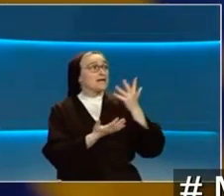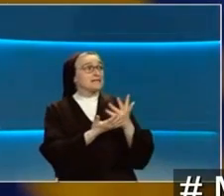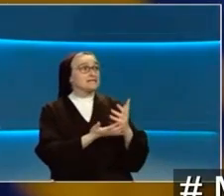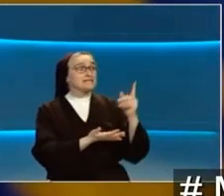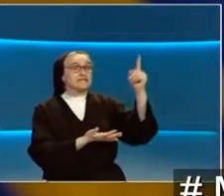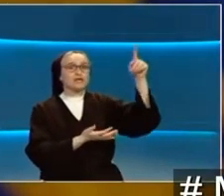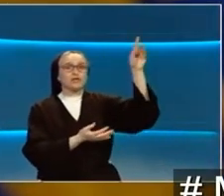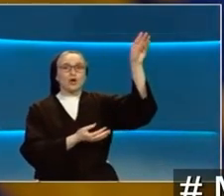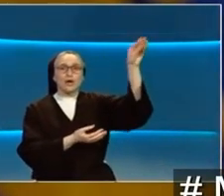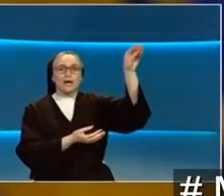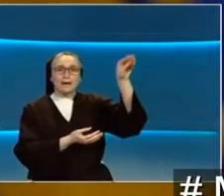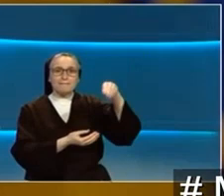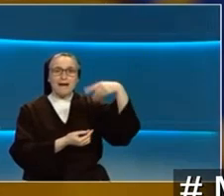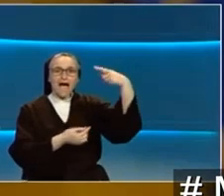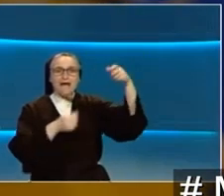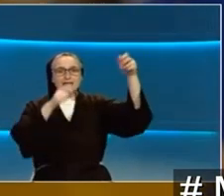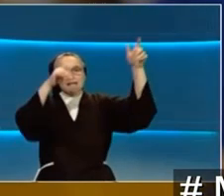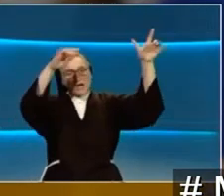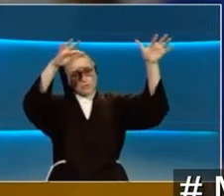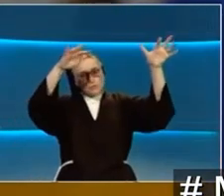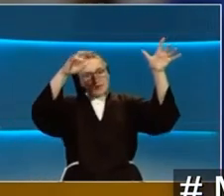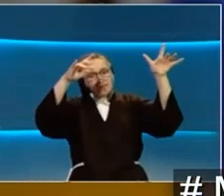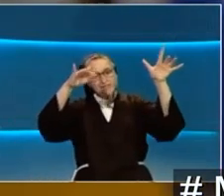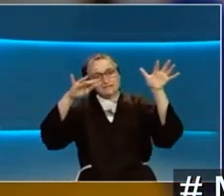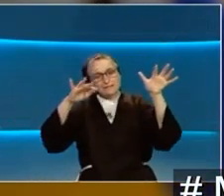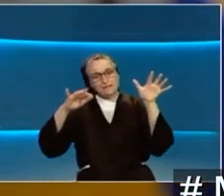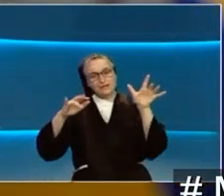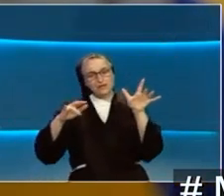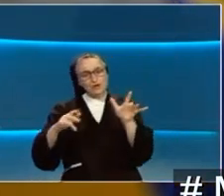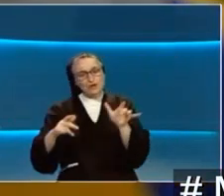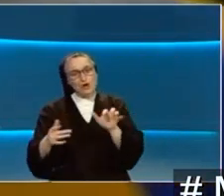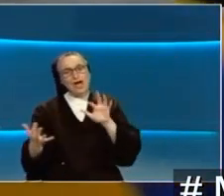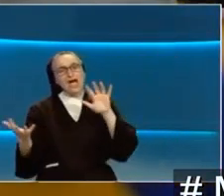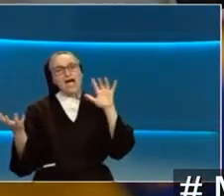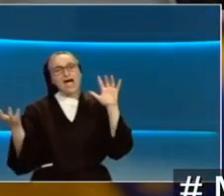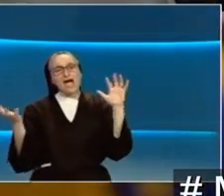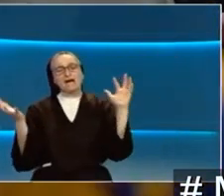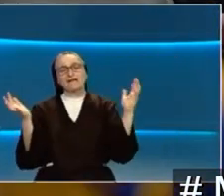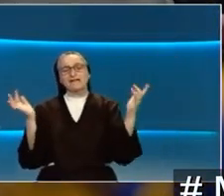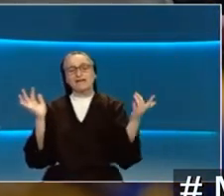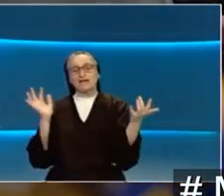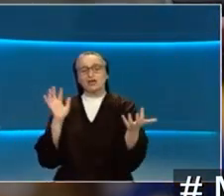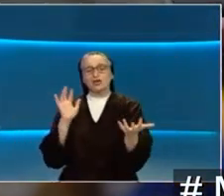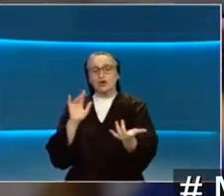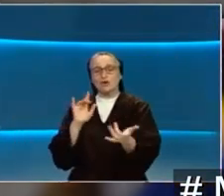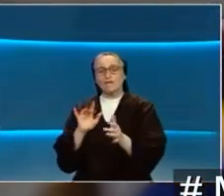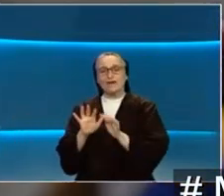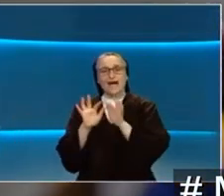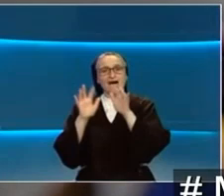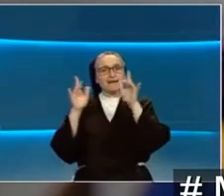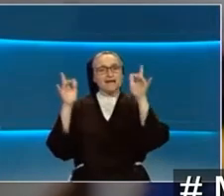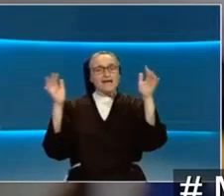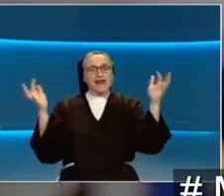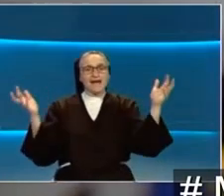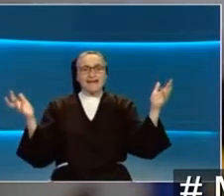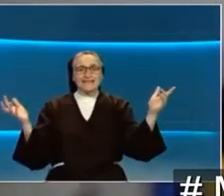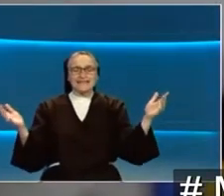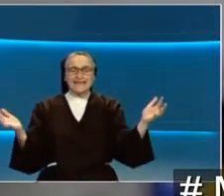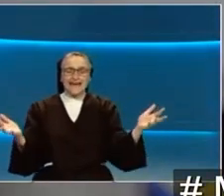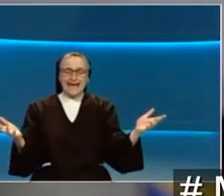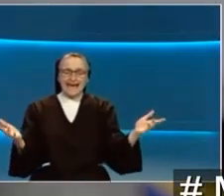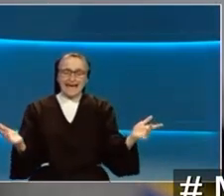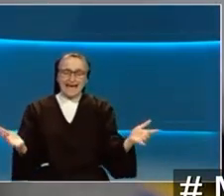Emite spiritum tuum, Domine, et renova